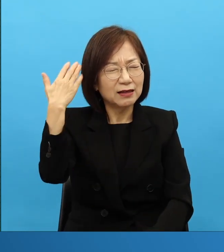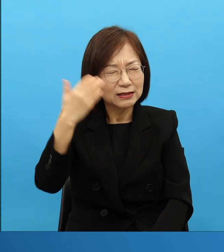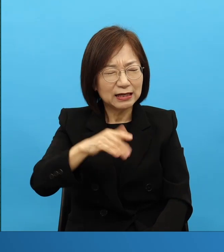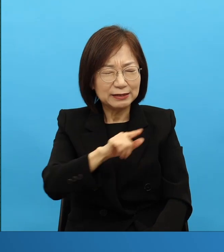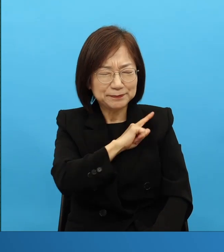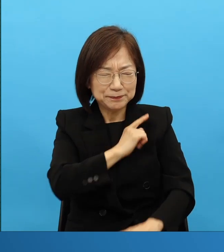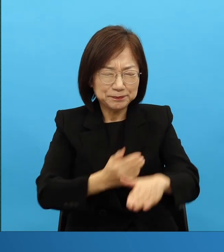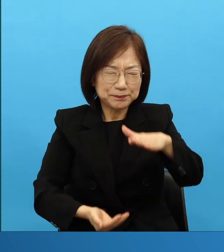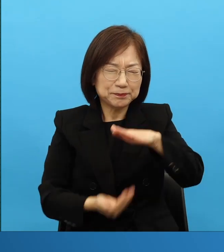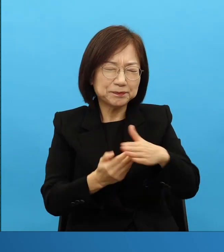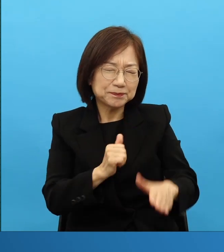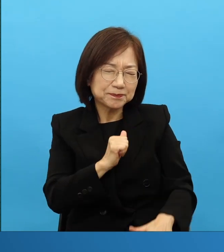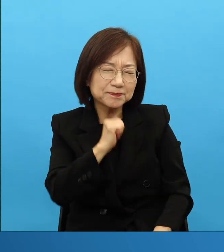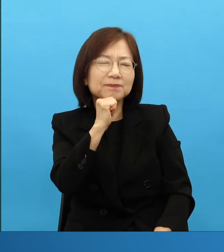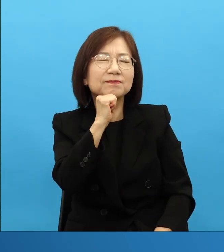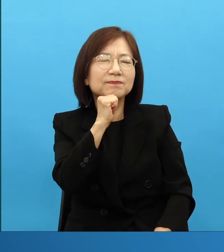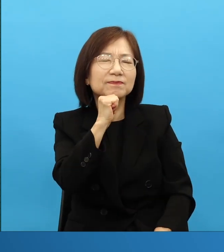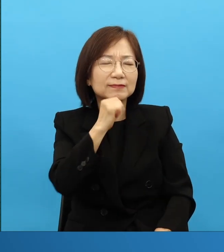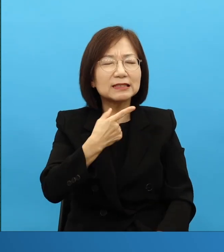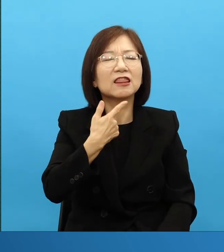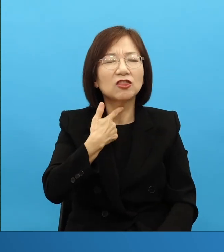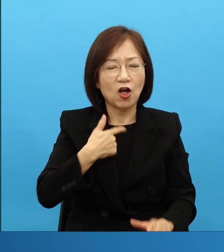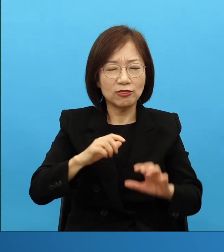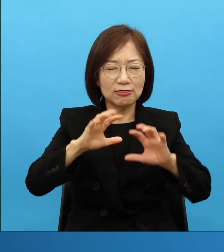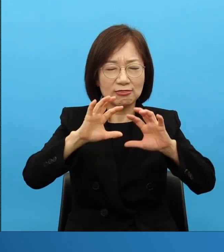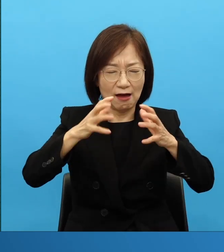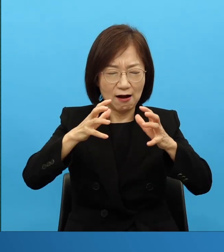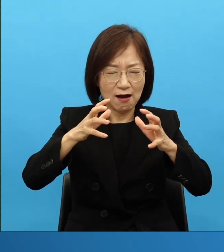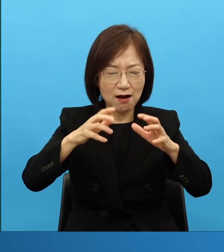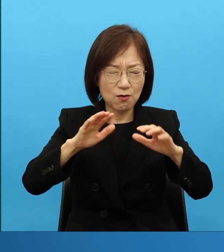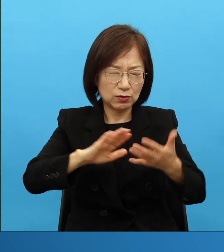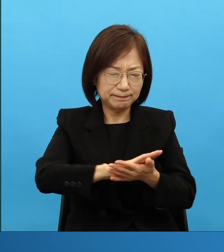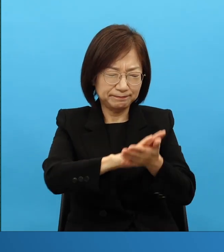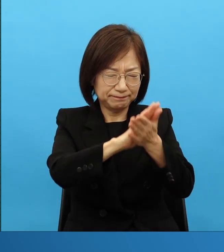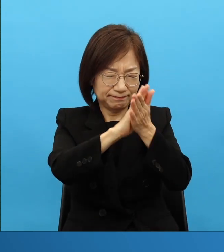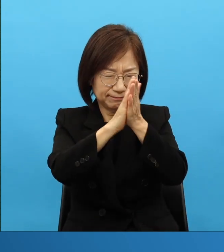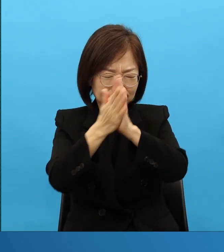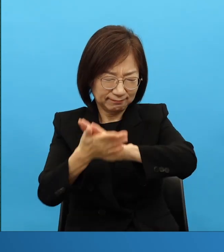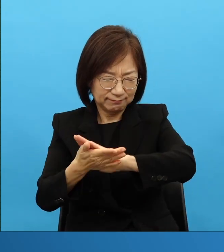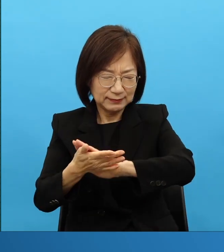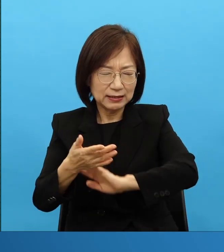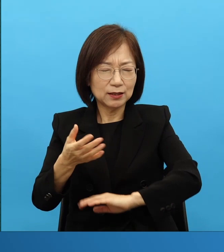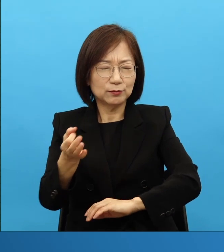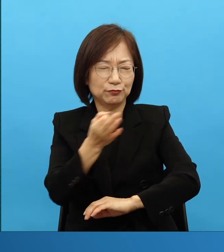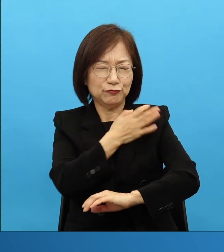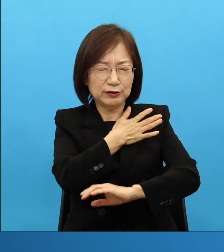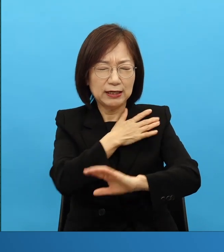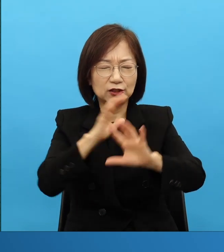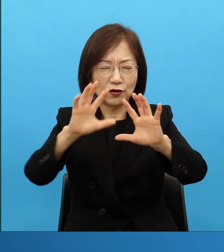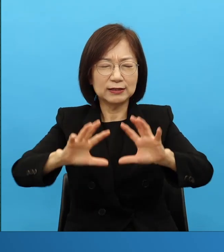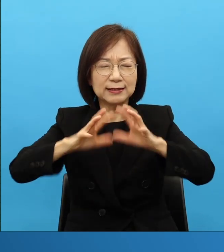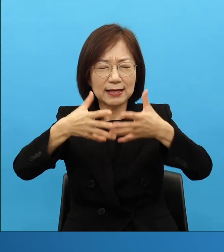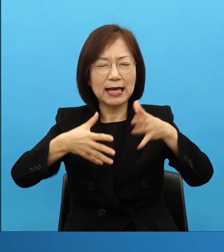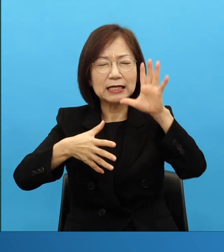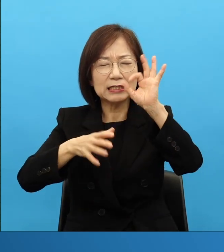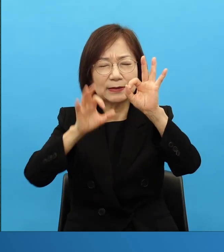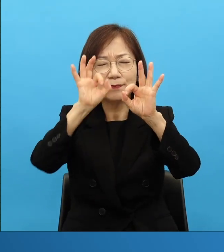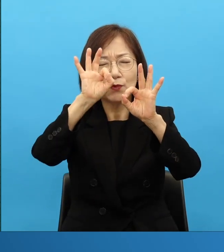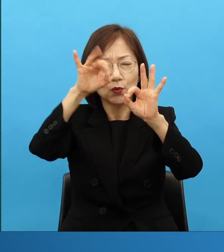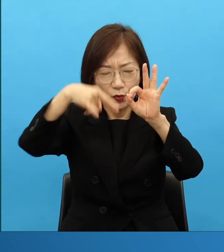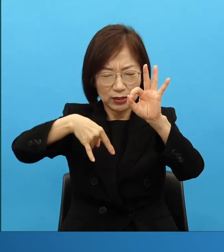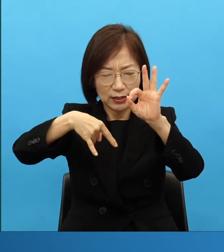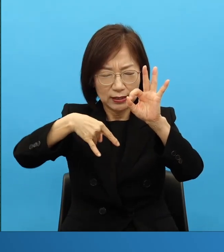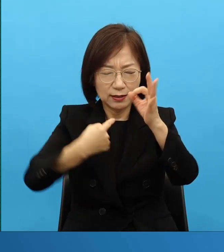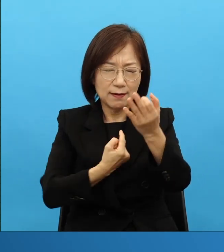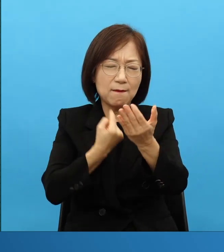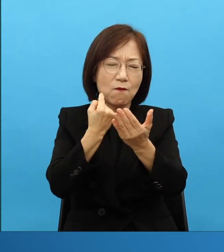참으로 감사합니다. Our nation, without knowing the gospel, worship ancestral demons not 100 years ago. You have allowed us to